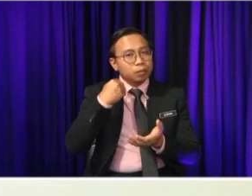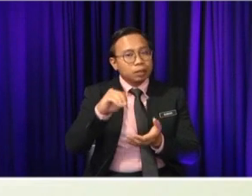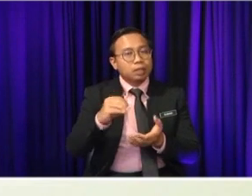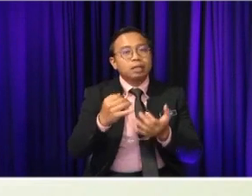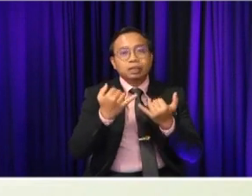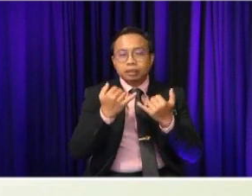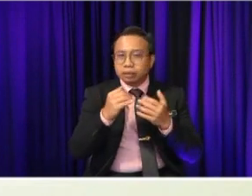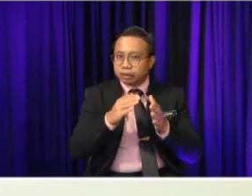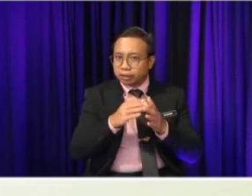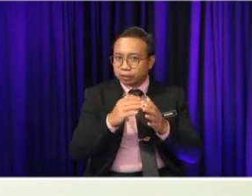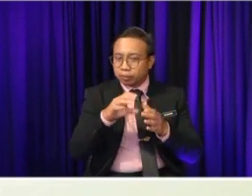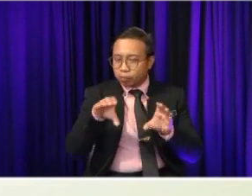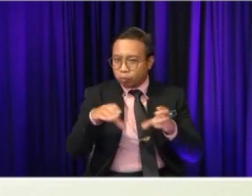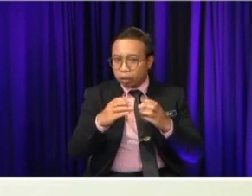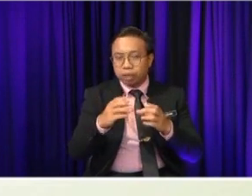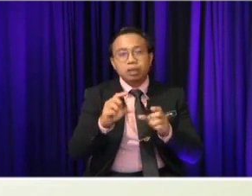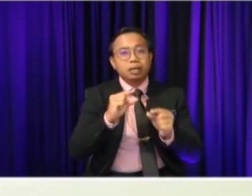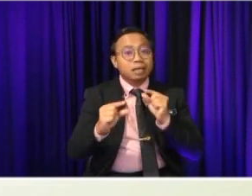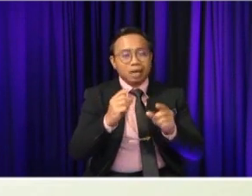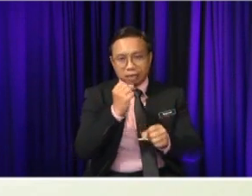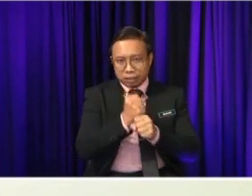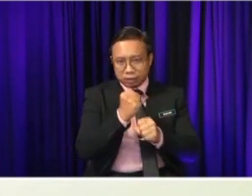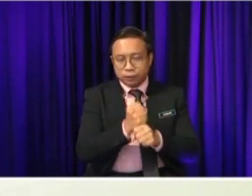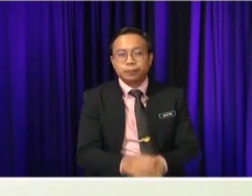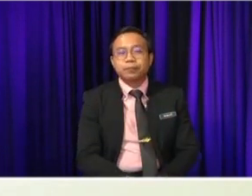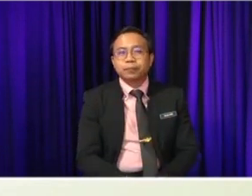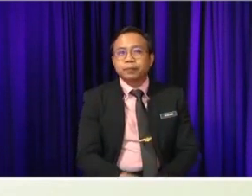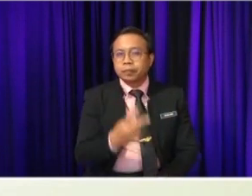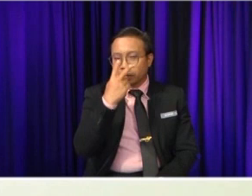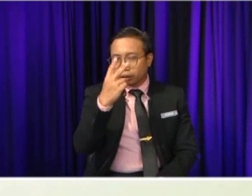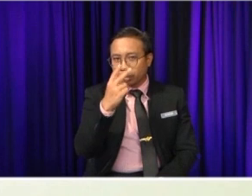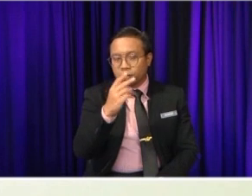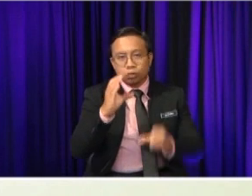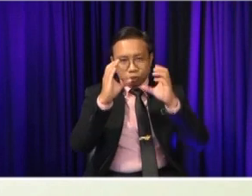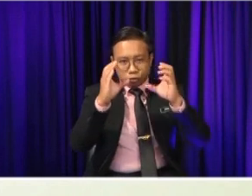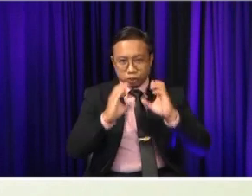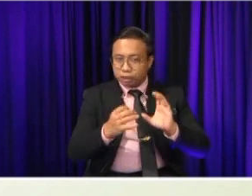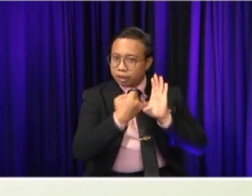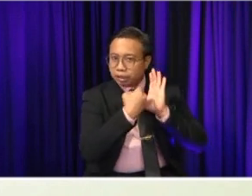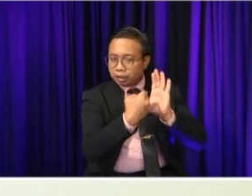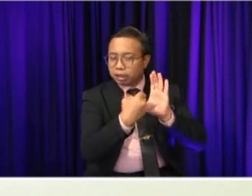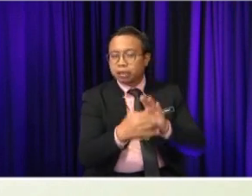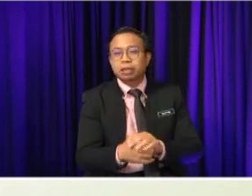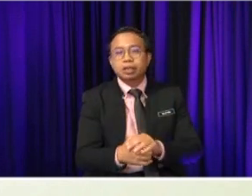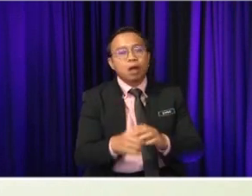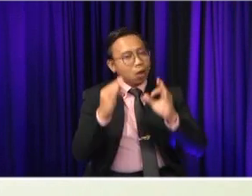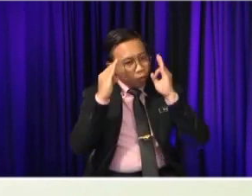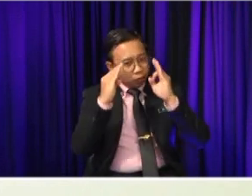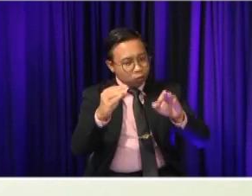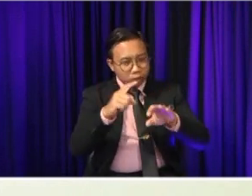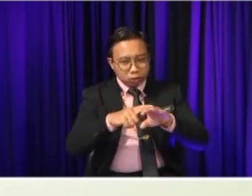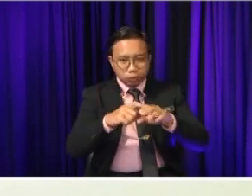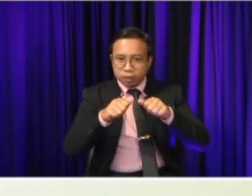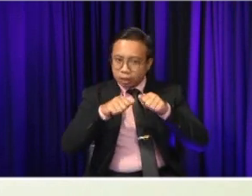melakukan gerak kerja lah oke kita tengok dia punya ciri iklan pertama spesifik kepada audience